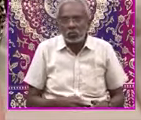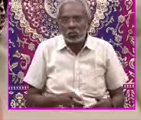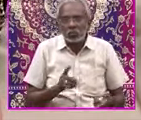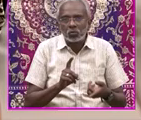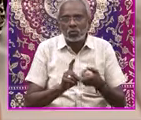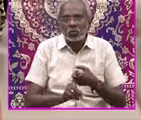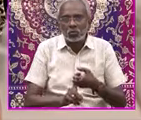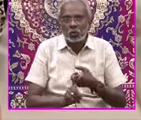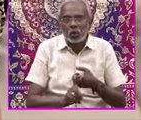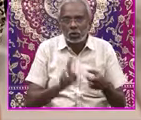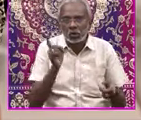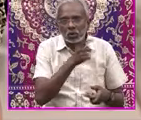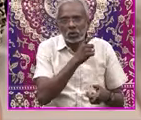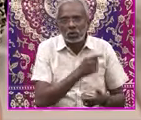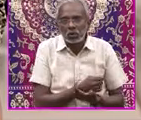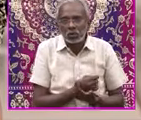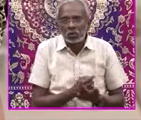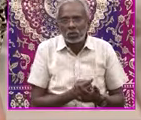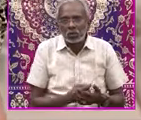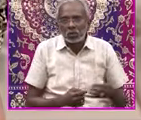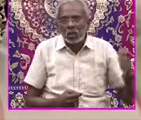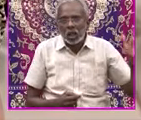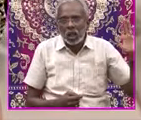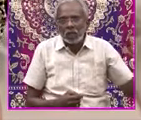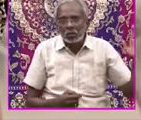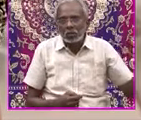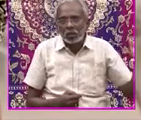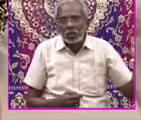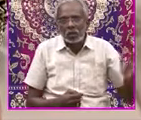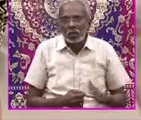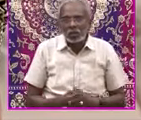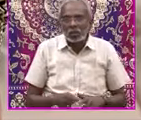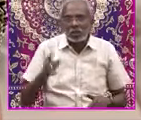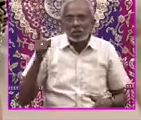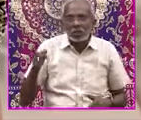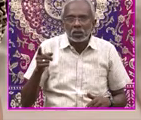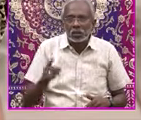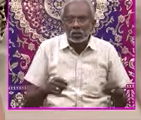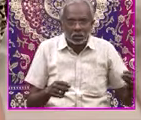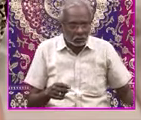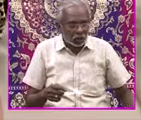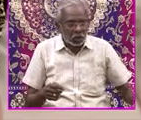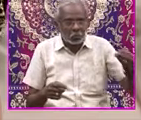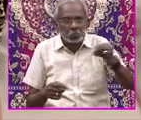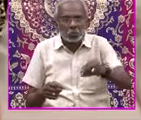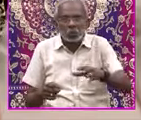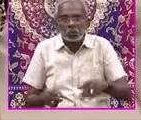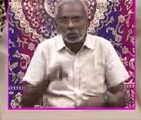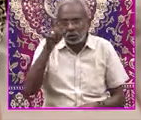படையெடுத்து செல்கிறான். அப்ப அனந்தவர்மன் என்னும் வடகலிங்க மன்னன் திரை செலுத்தாத பிழையின்